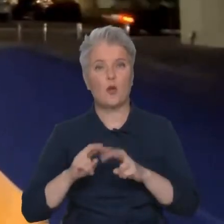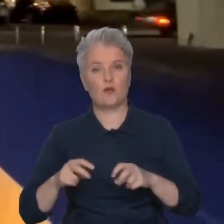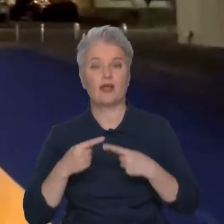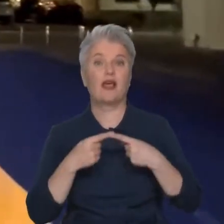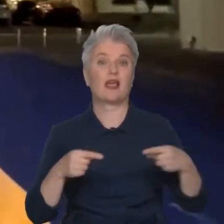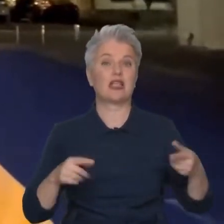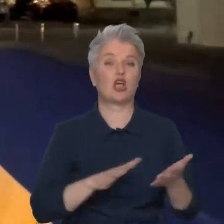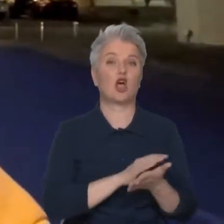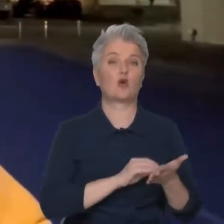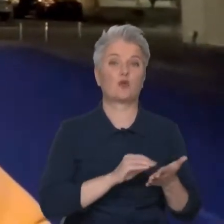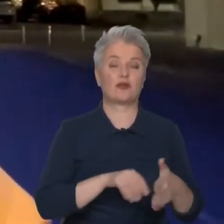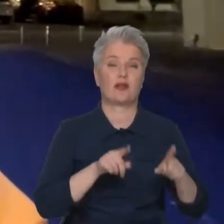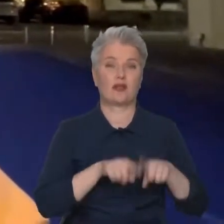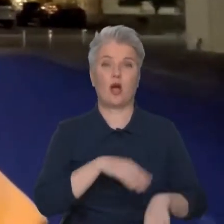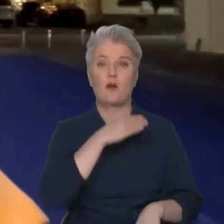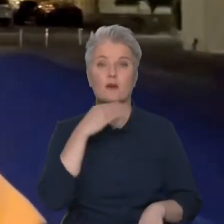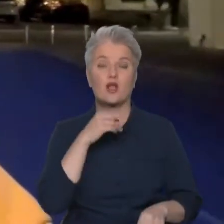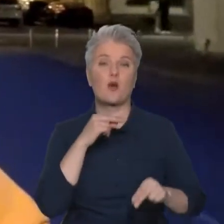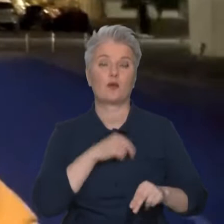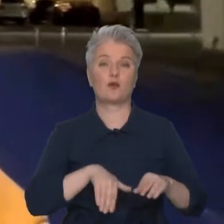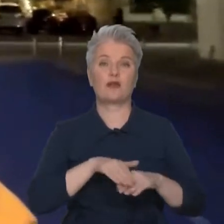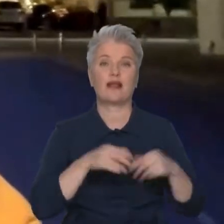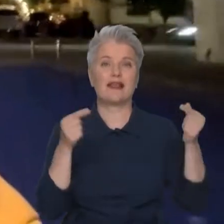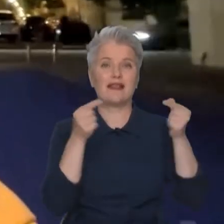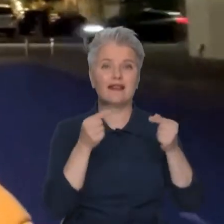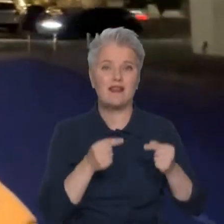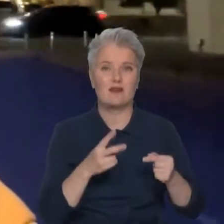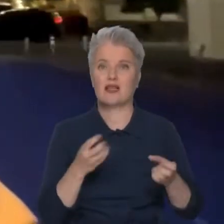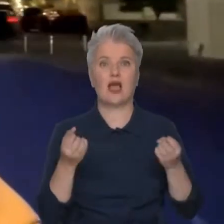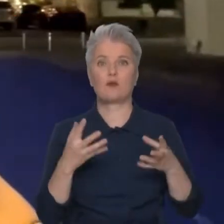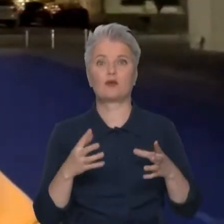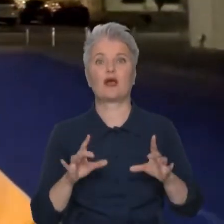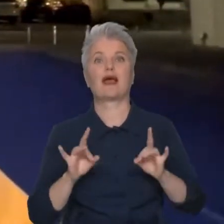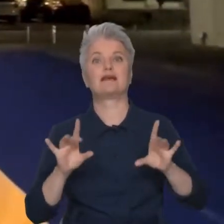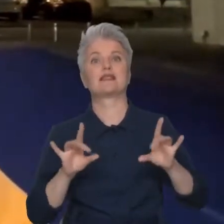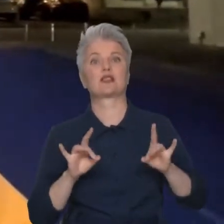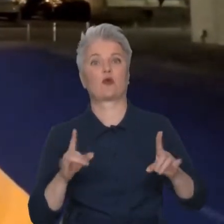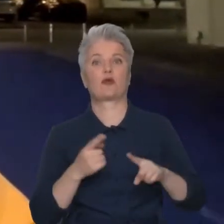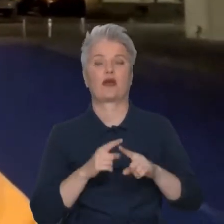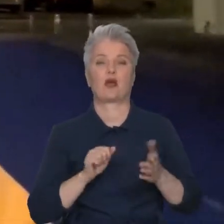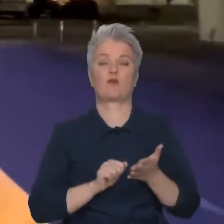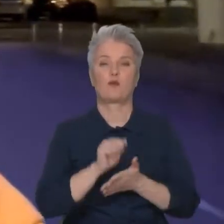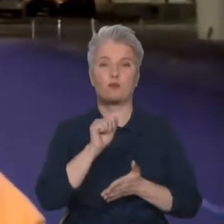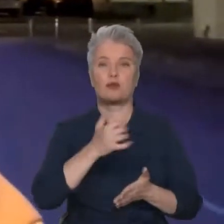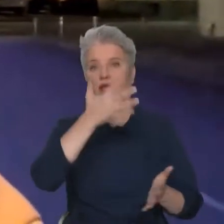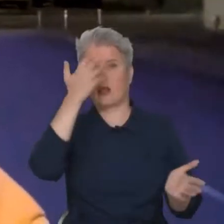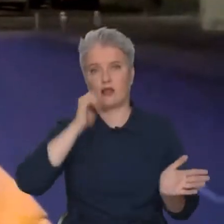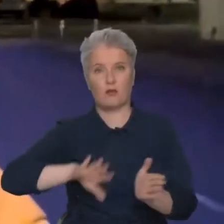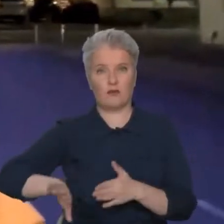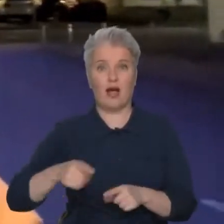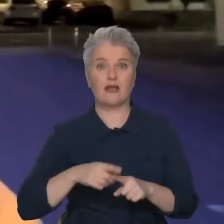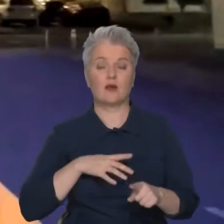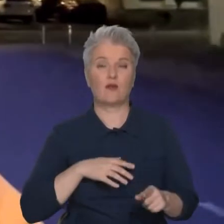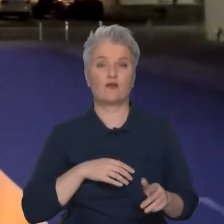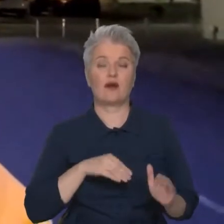журналісти, які також багато працюють над ідентифікацією, для того, щоб це були не просто історії, які публікуються і забуваються, щоб це був певною мірою